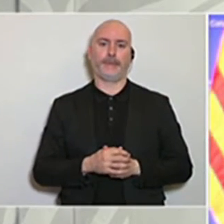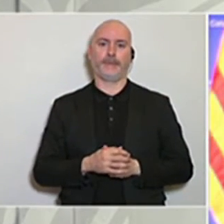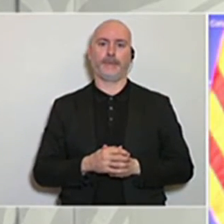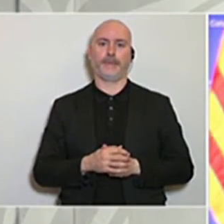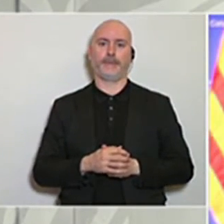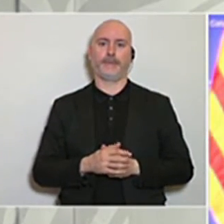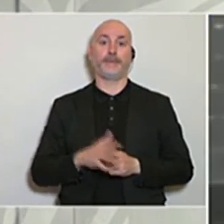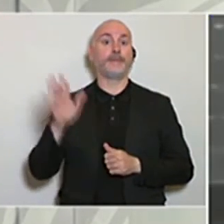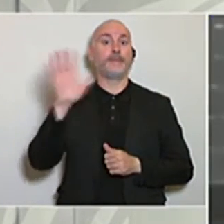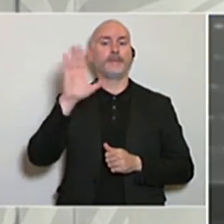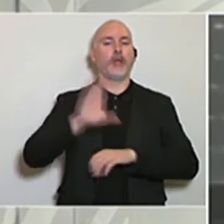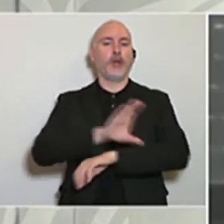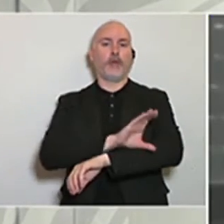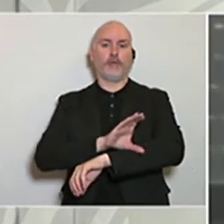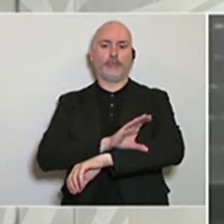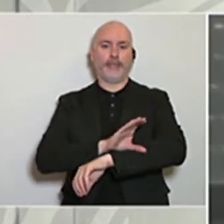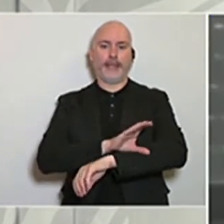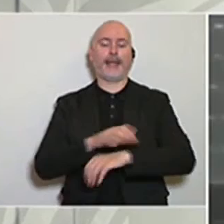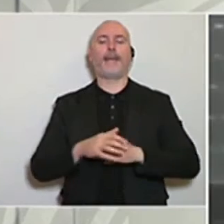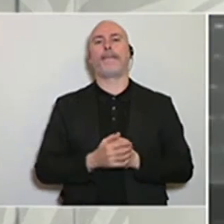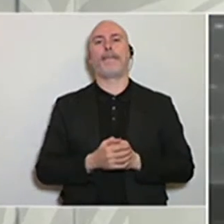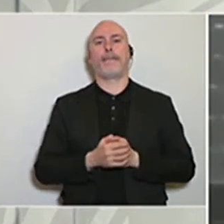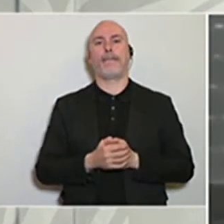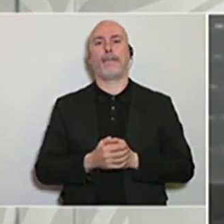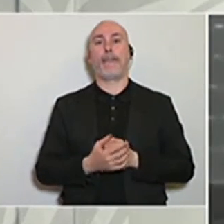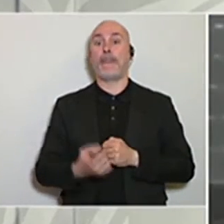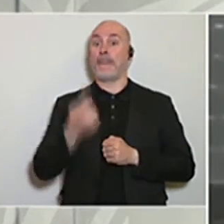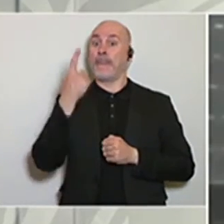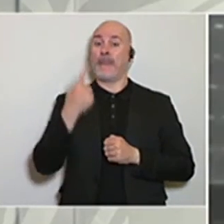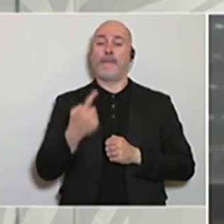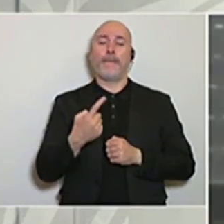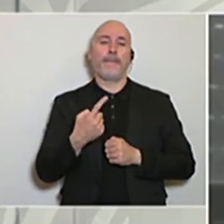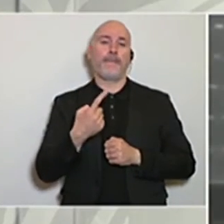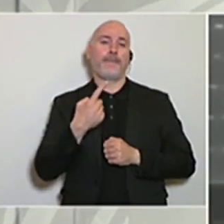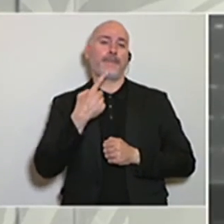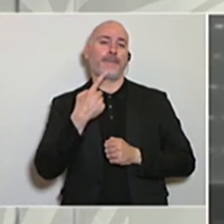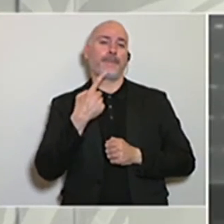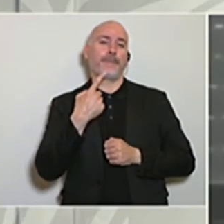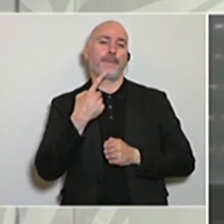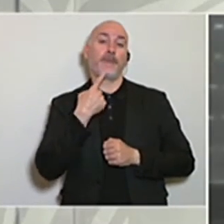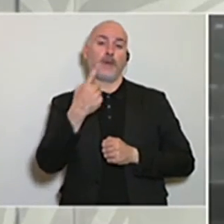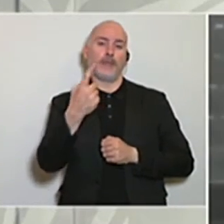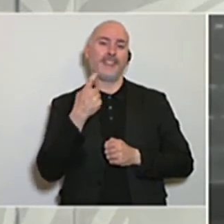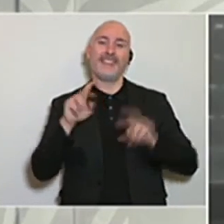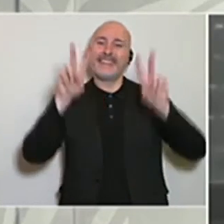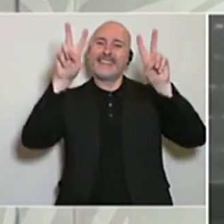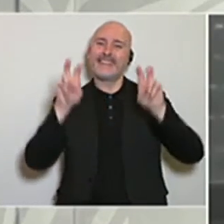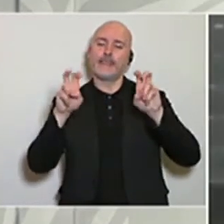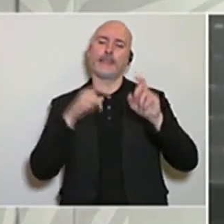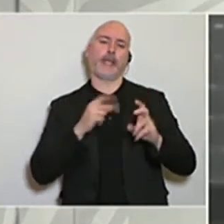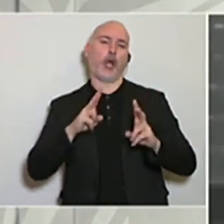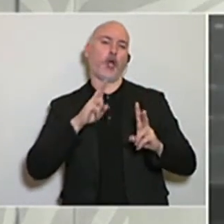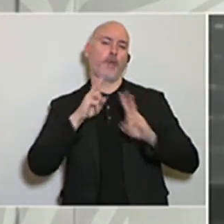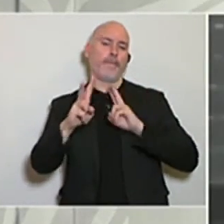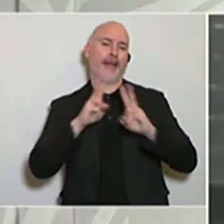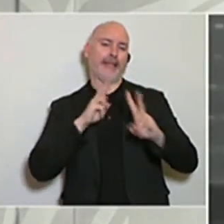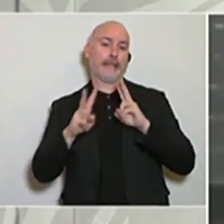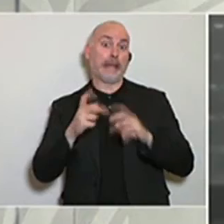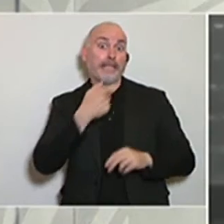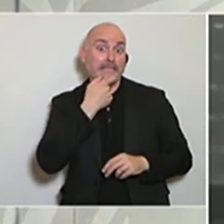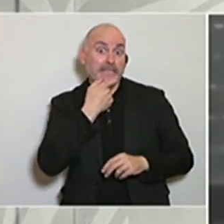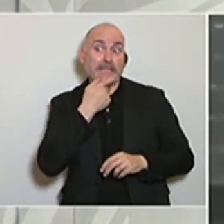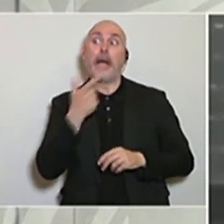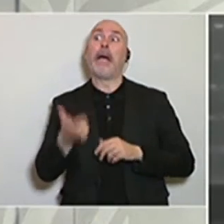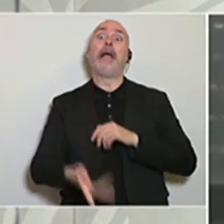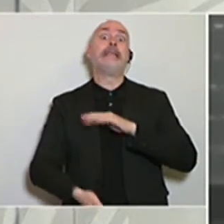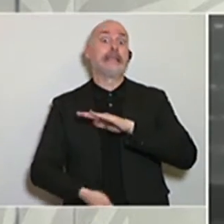Sí. Hola, consellera portaveu. Una qüestió pel que fa a les converses que m'agradaria saber si